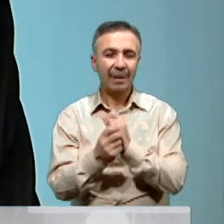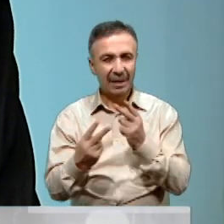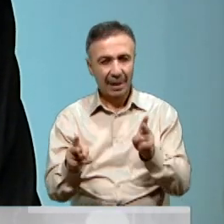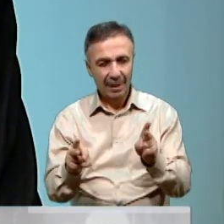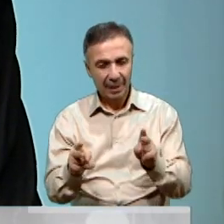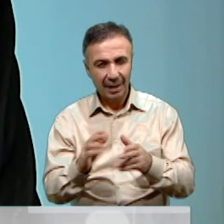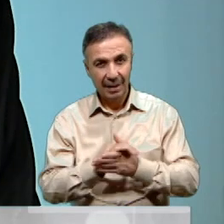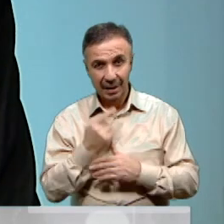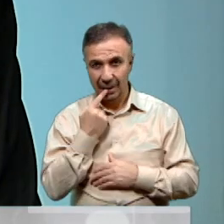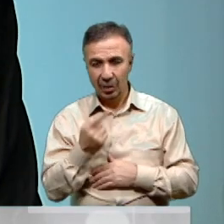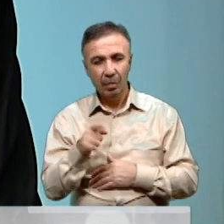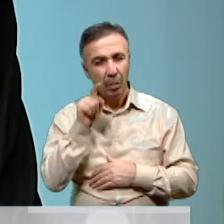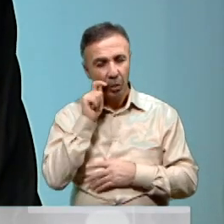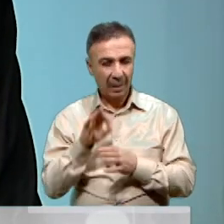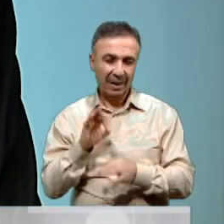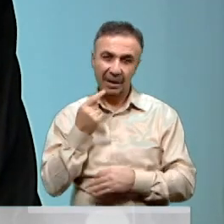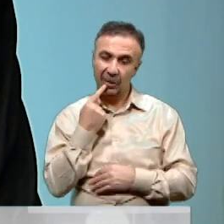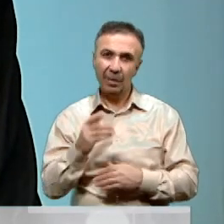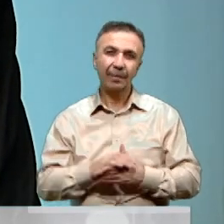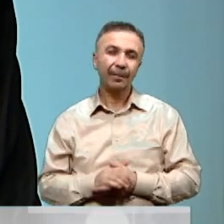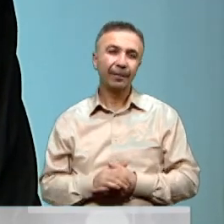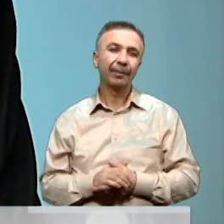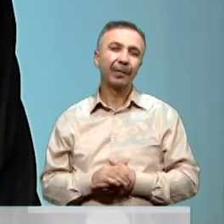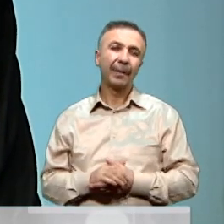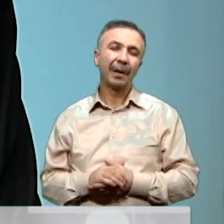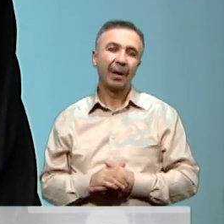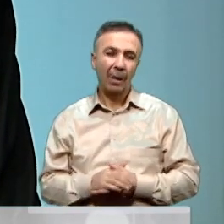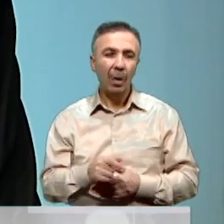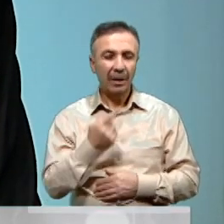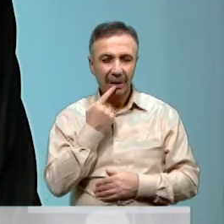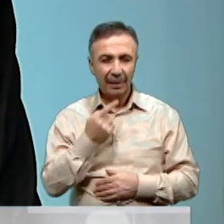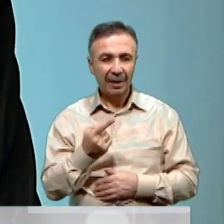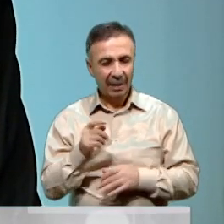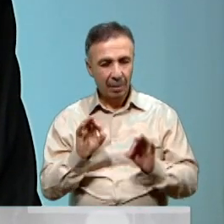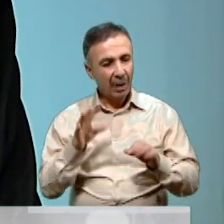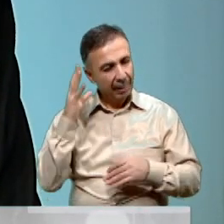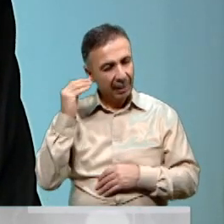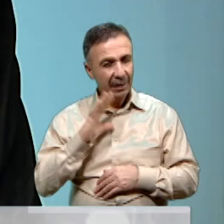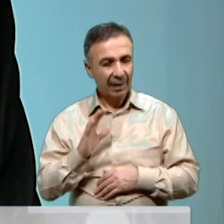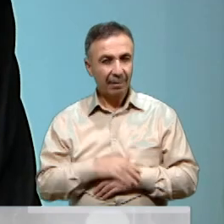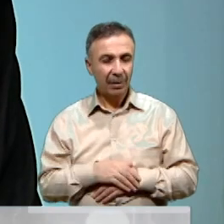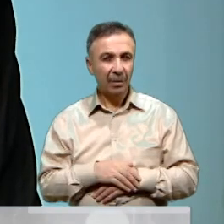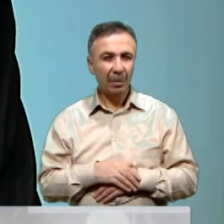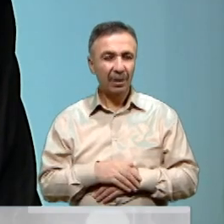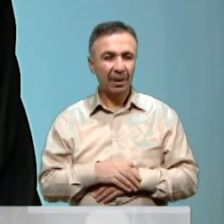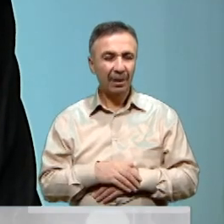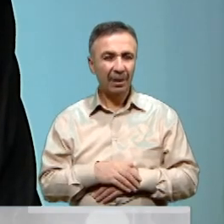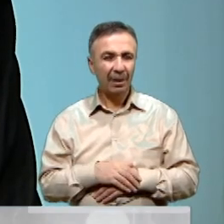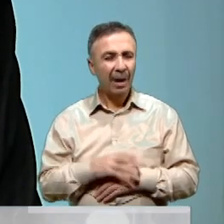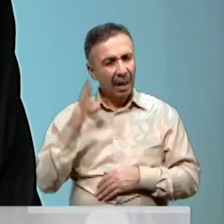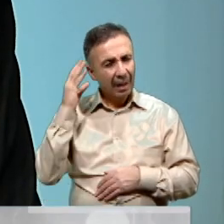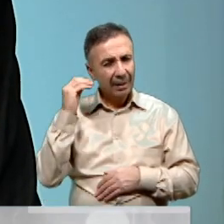serbest bırak bu Müslüman diyor Orada da demek böyle bir anlayış varmış Oradan kastı ne